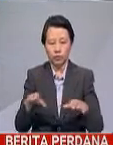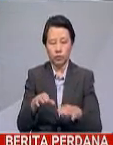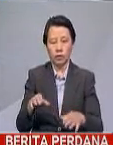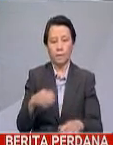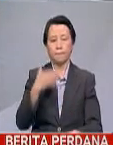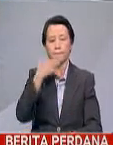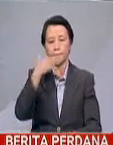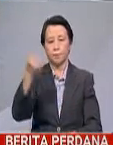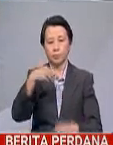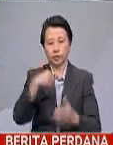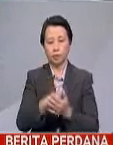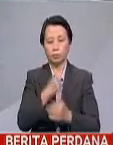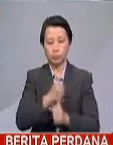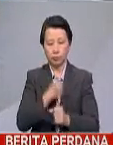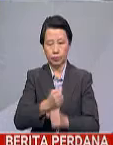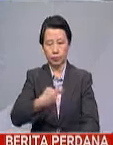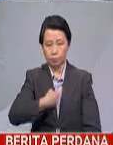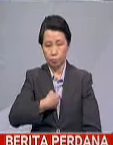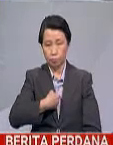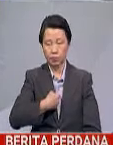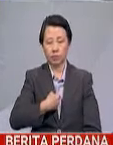dalam kerjaya saya.